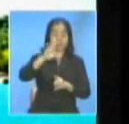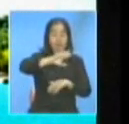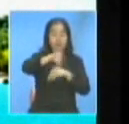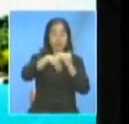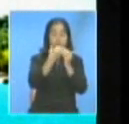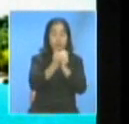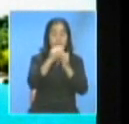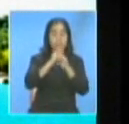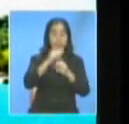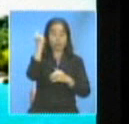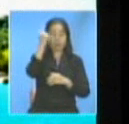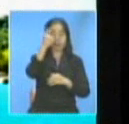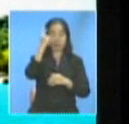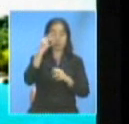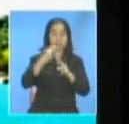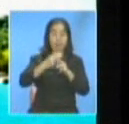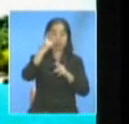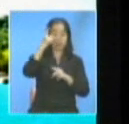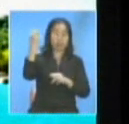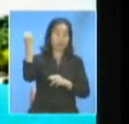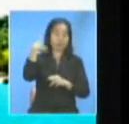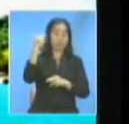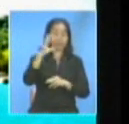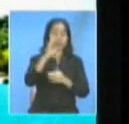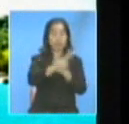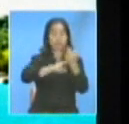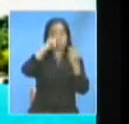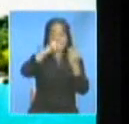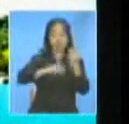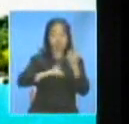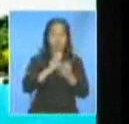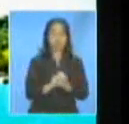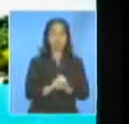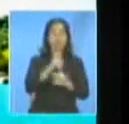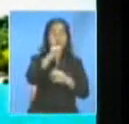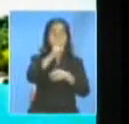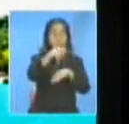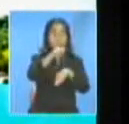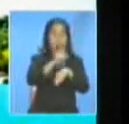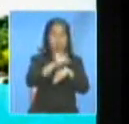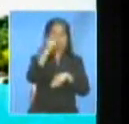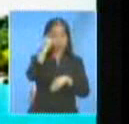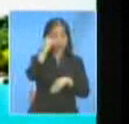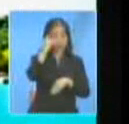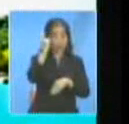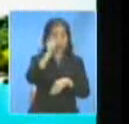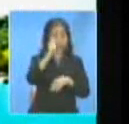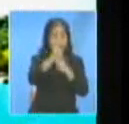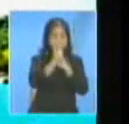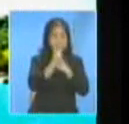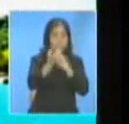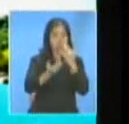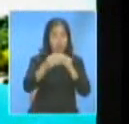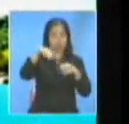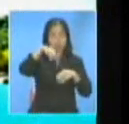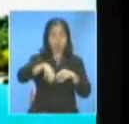พราะเป็นสถานที่ท่องเที่ยวอันดับหนึ่งของประเทศท่านประธานนะท่านประธานเชื่อไหมครับว่าที่ดินเหล่